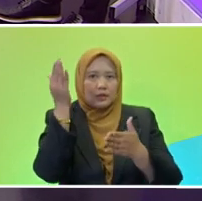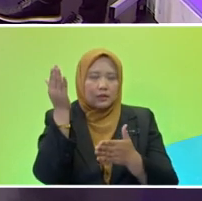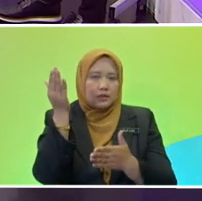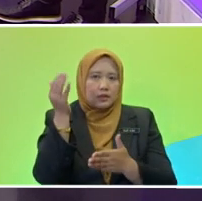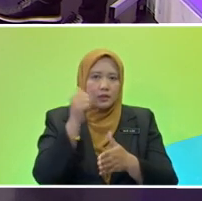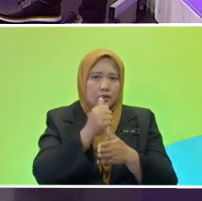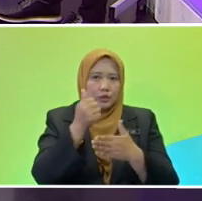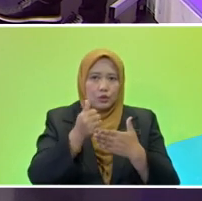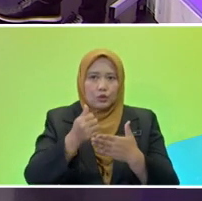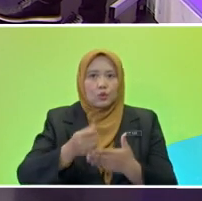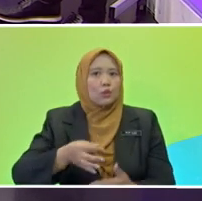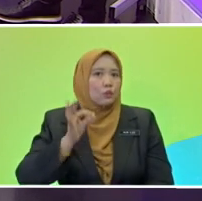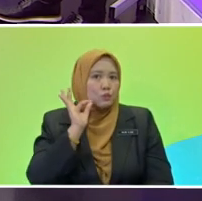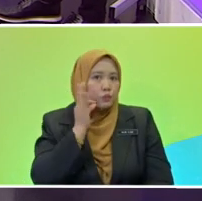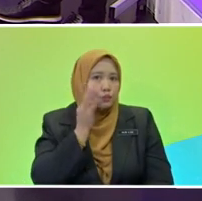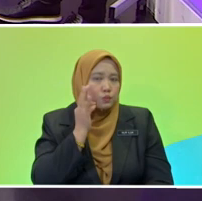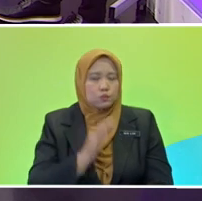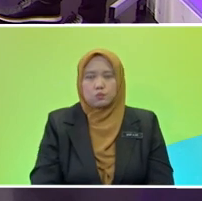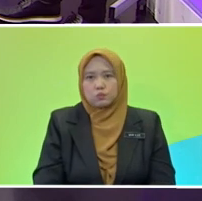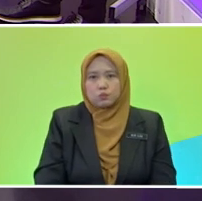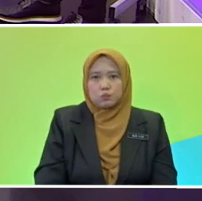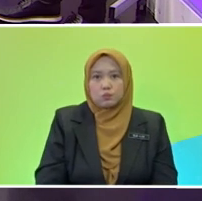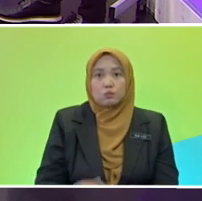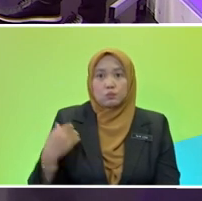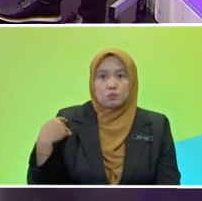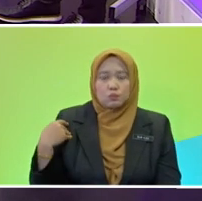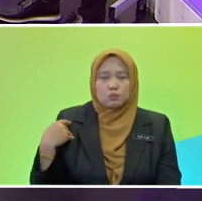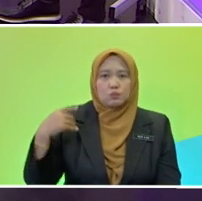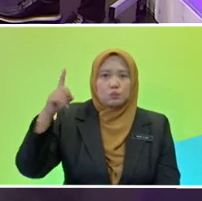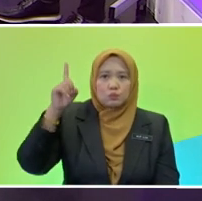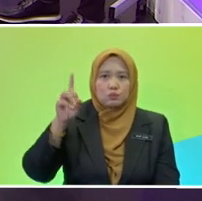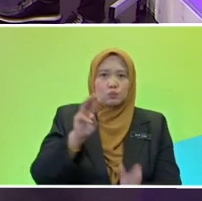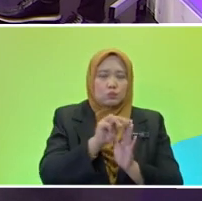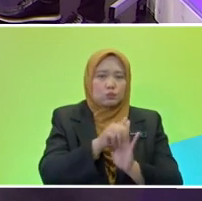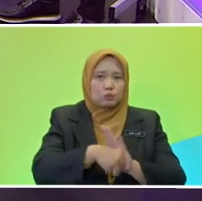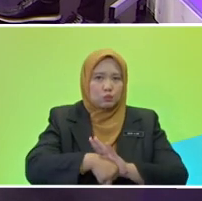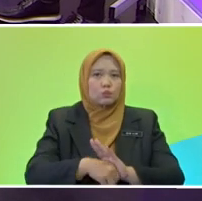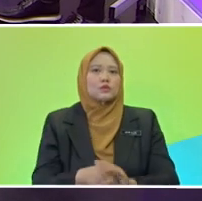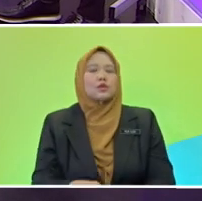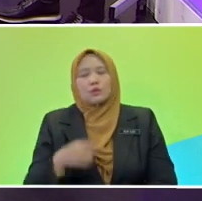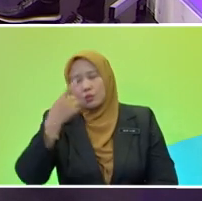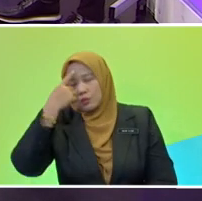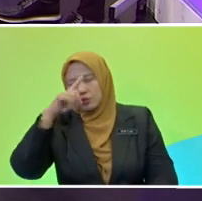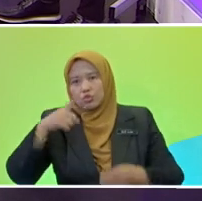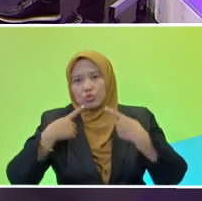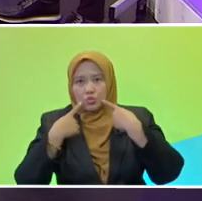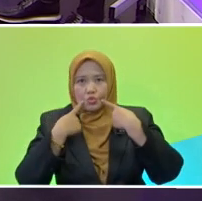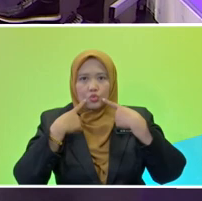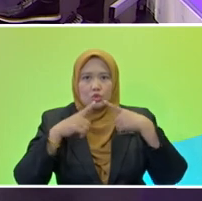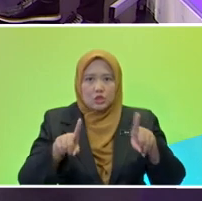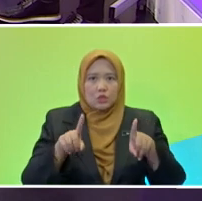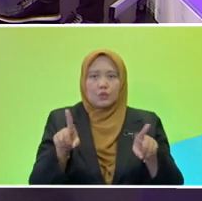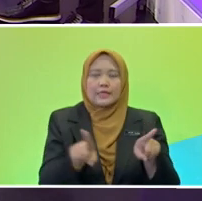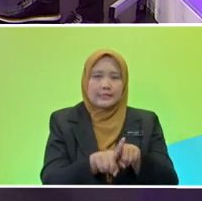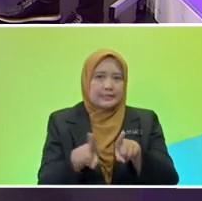1 menit 31 Abang Ivan dan juga murid-murid yang berada di luar sana untuk sama-sama